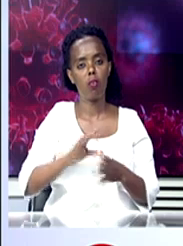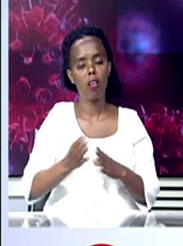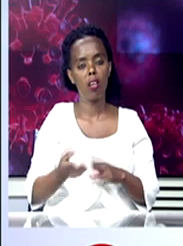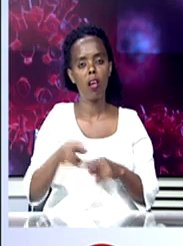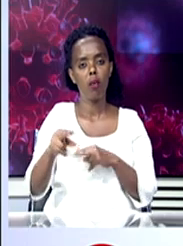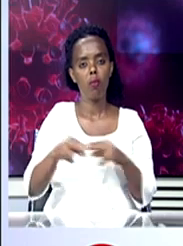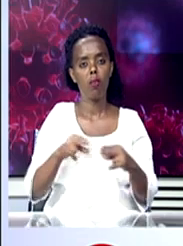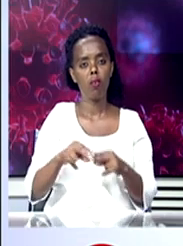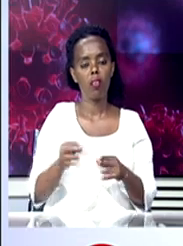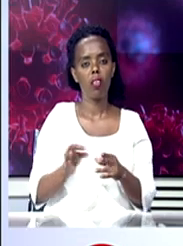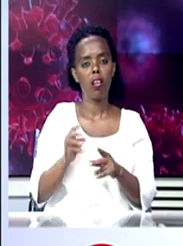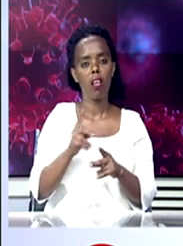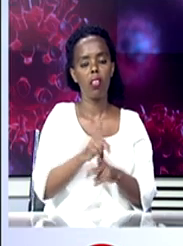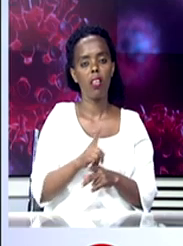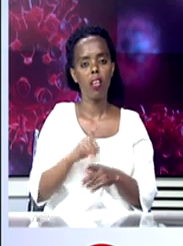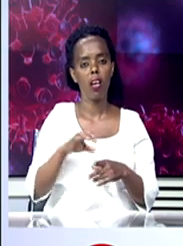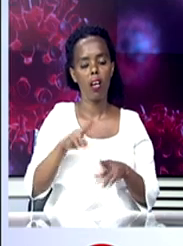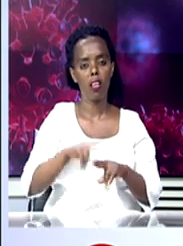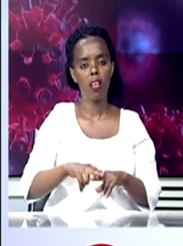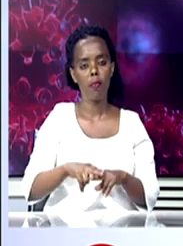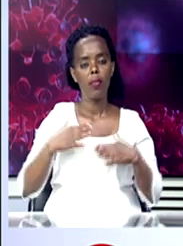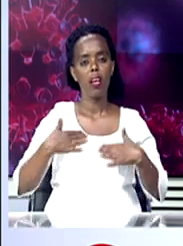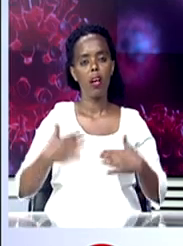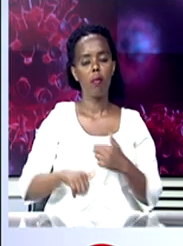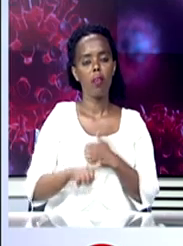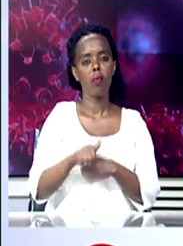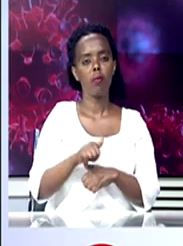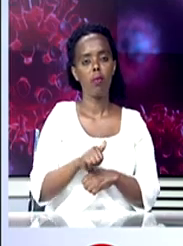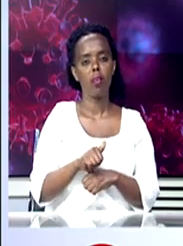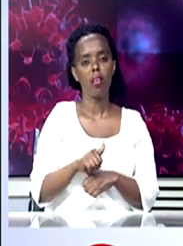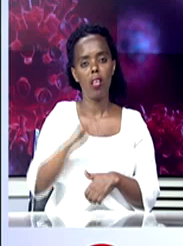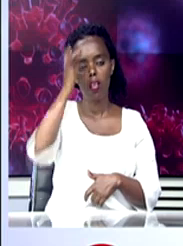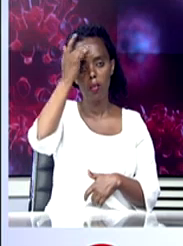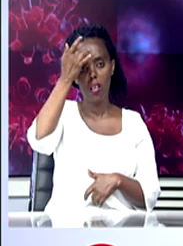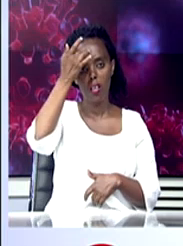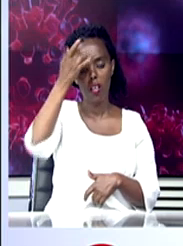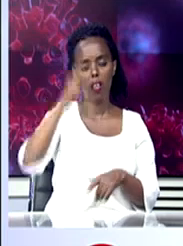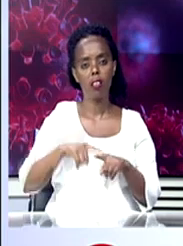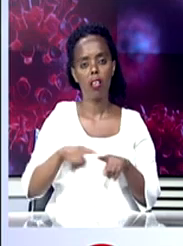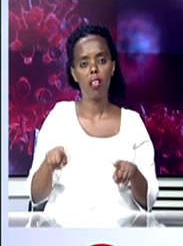ammaa kallattii kaa'anii qaama miidhamtootni dhibee kanaaf akka hin